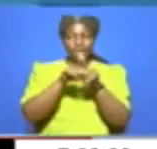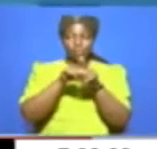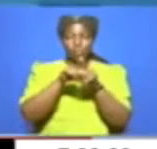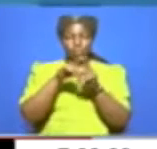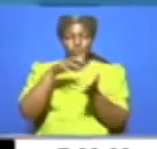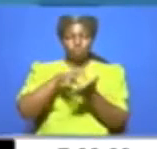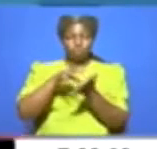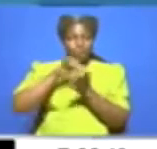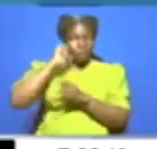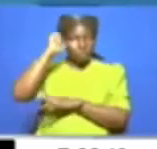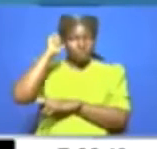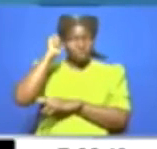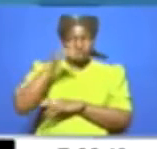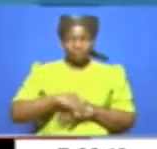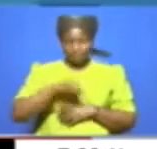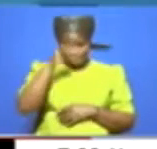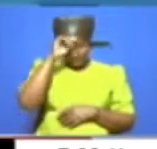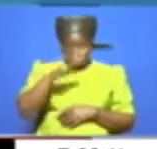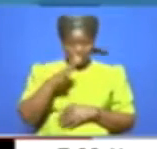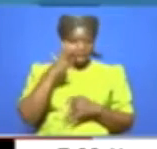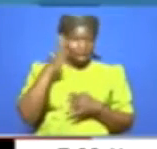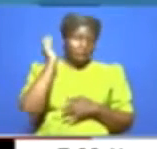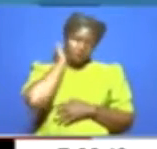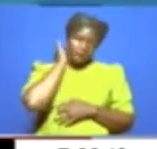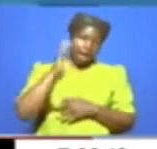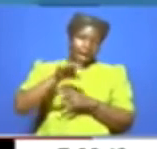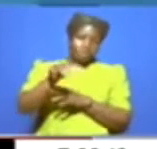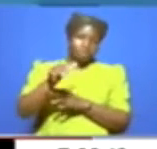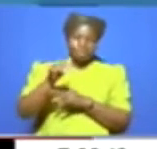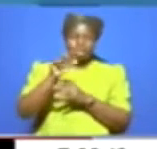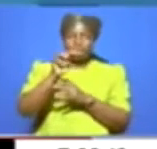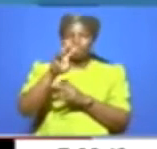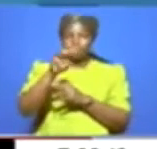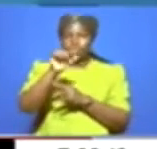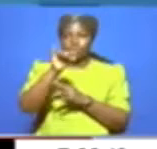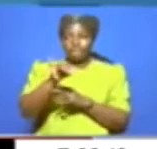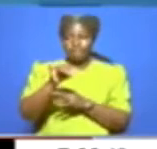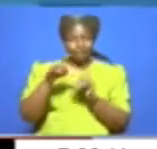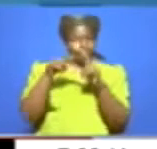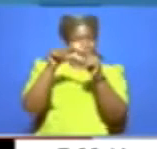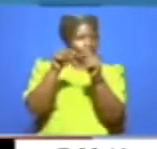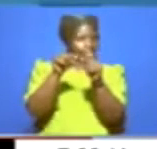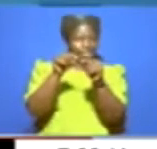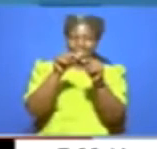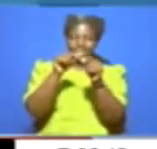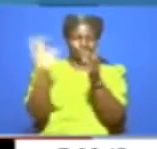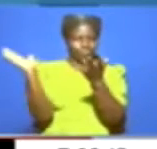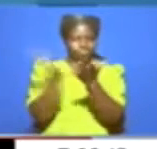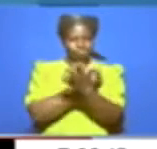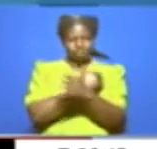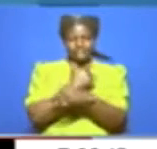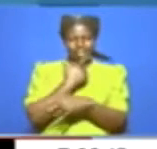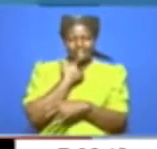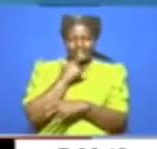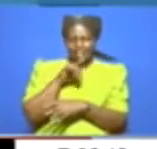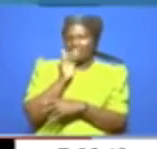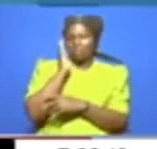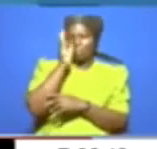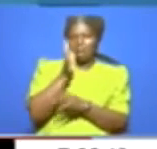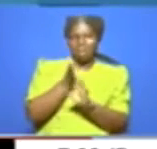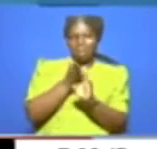Gavana wa kaunti ya Murang'a, Mwangi Wa Iria, amepuzilia mbali madai kuwa atajiondoa kwenye kinyang’anyiro cha urais. Wa